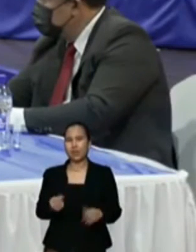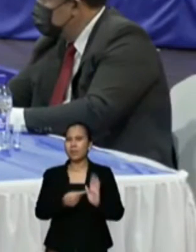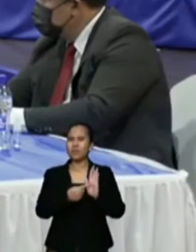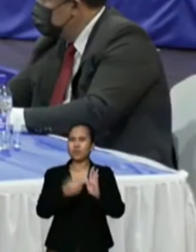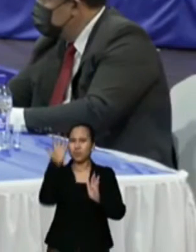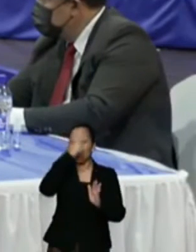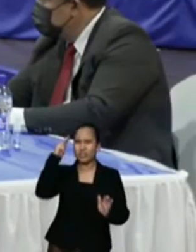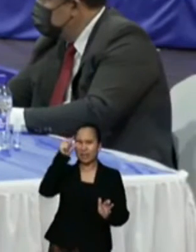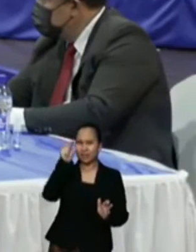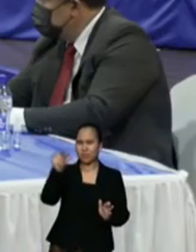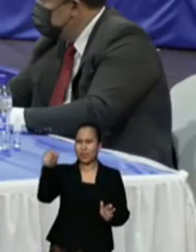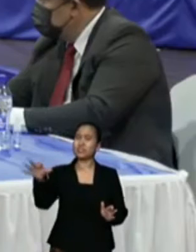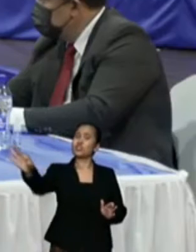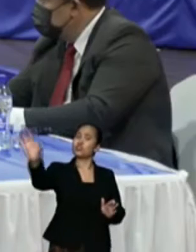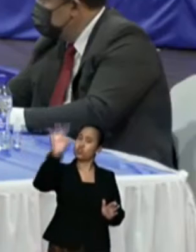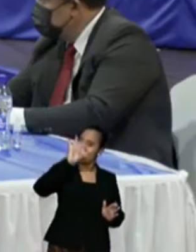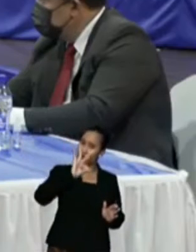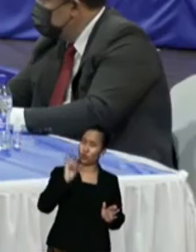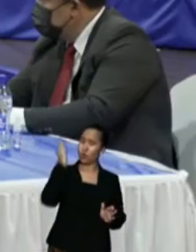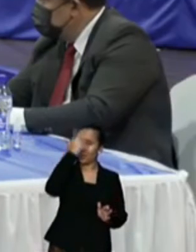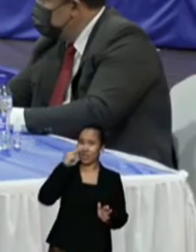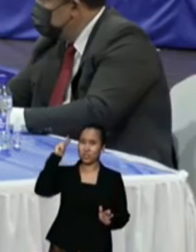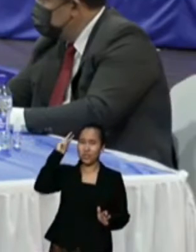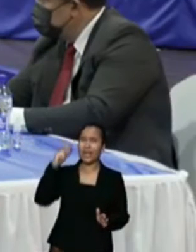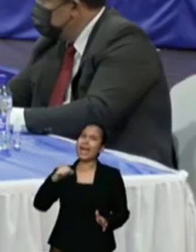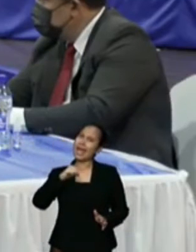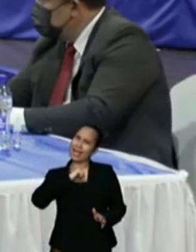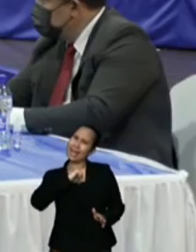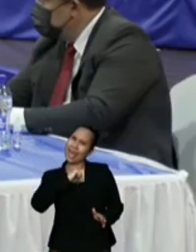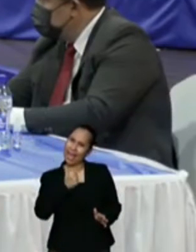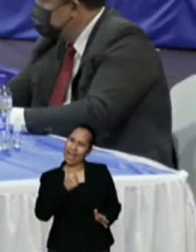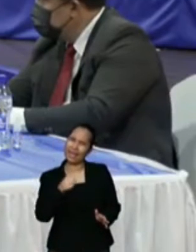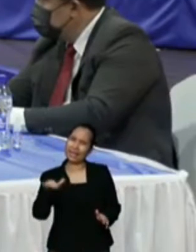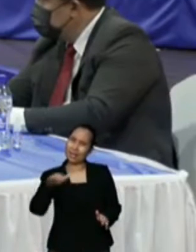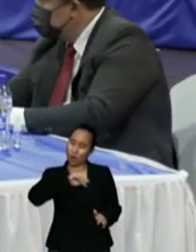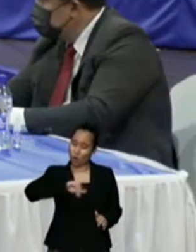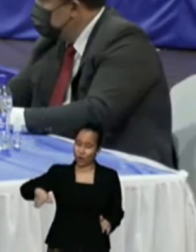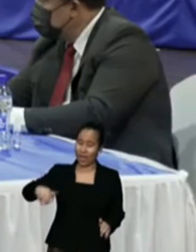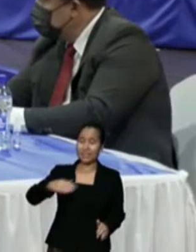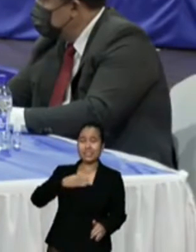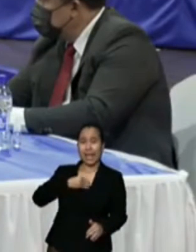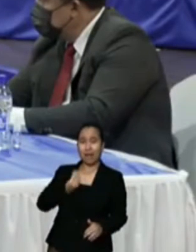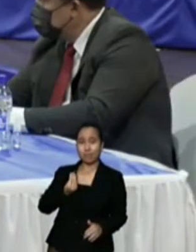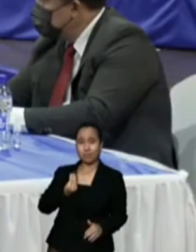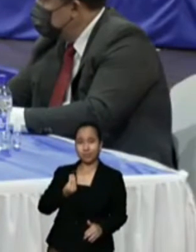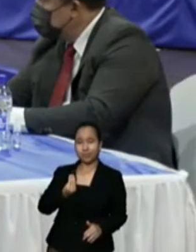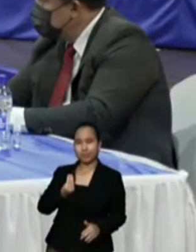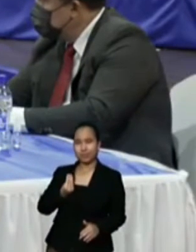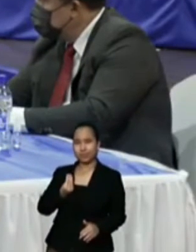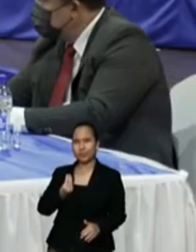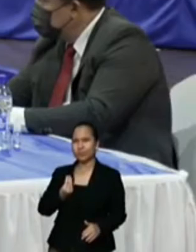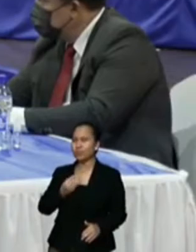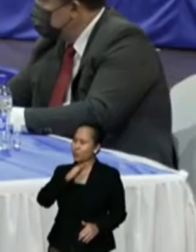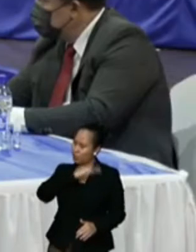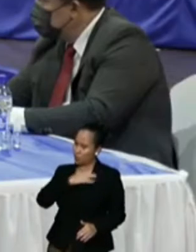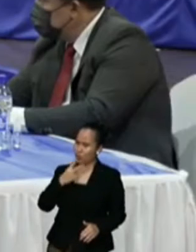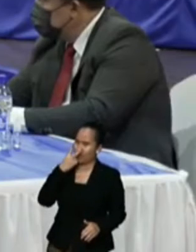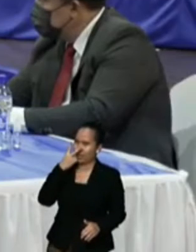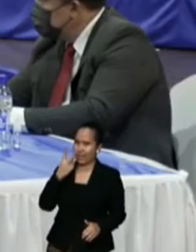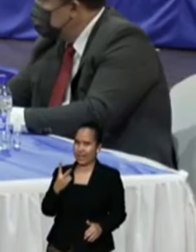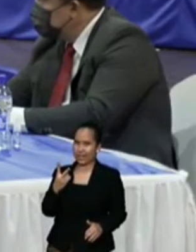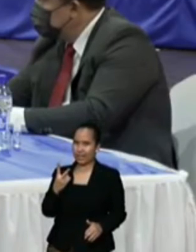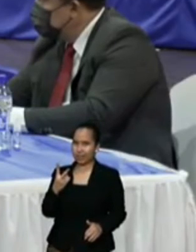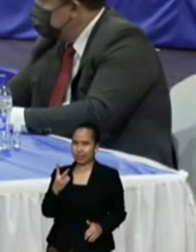maar toch wel een eigen quarantaine willen en over een eigen locatie beschikken, dat ook gekeken wordt naar